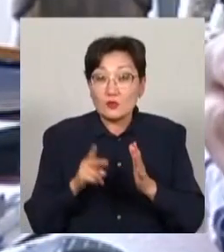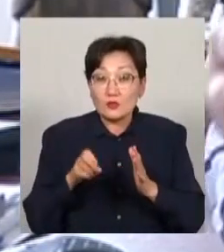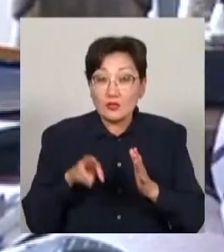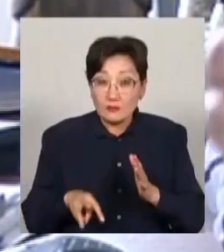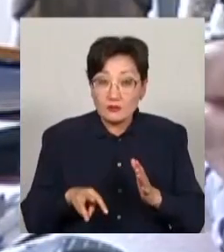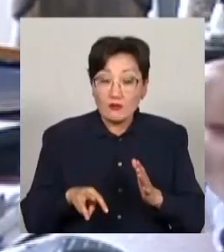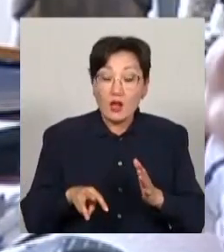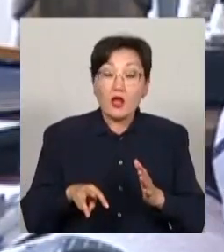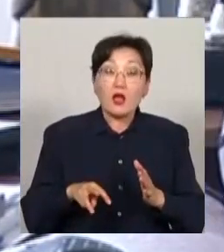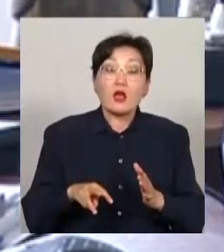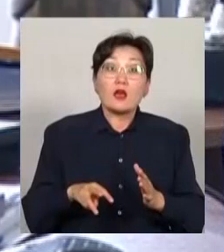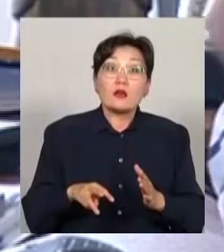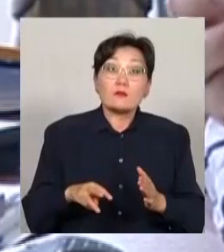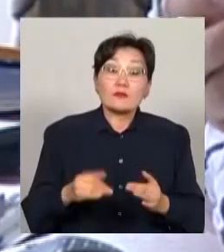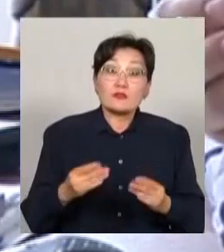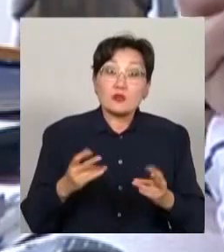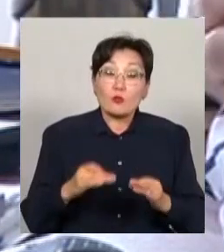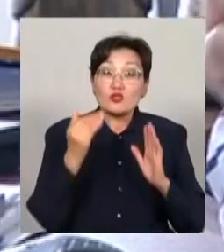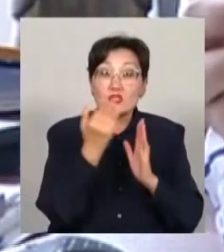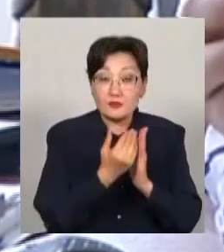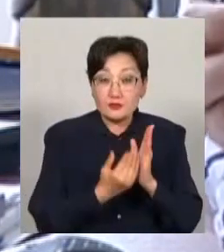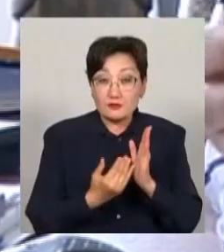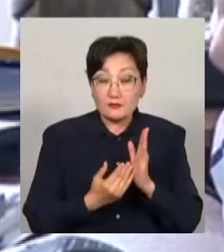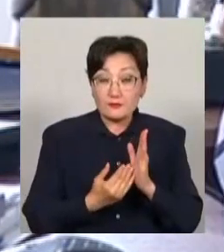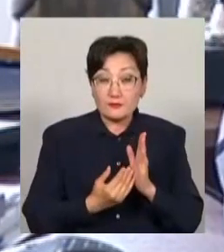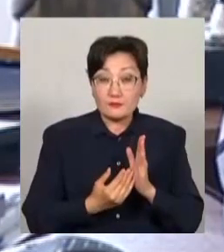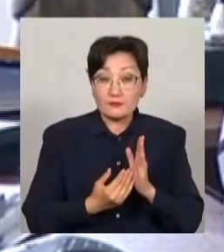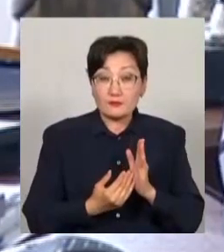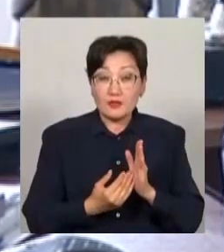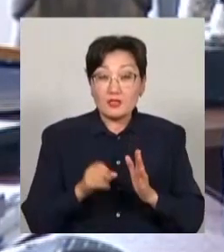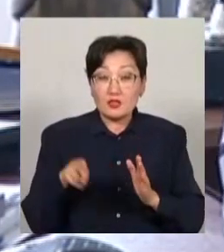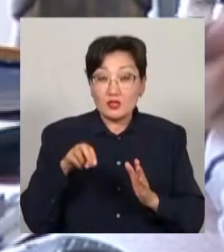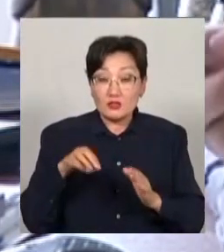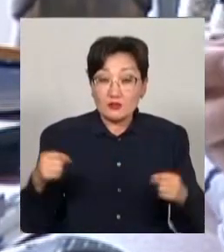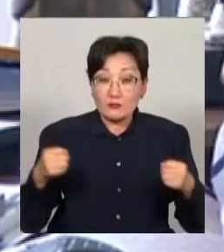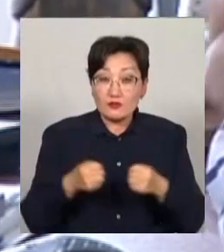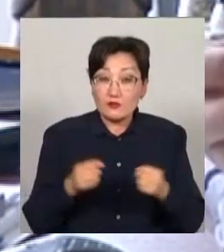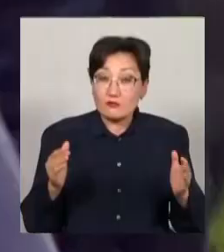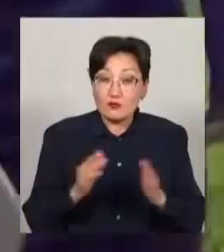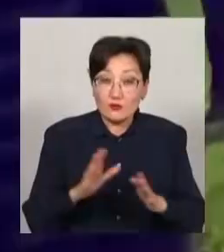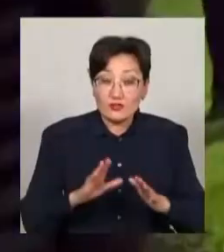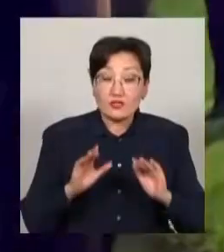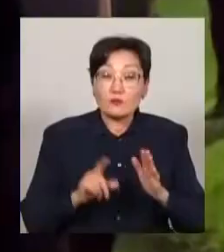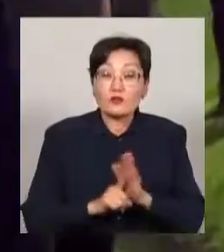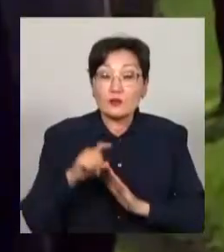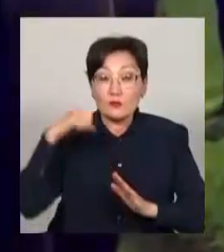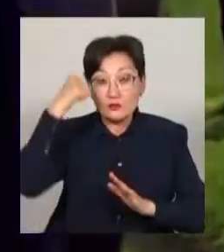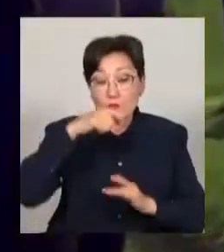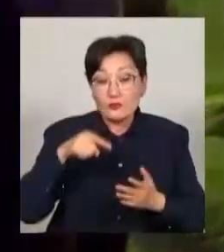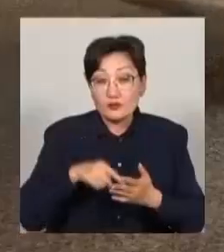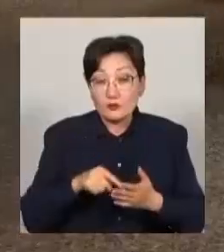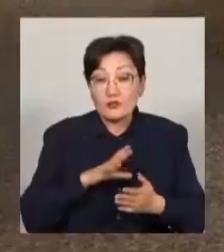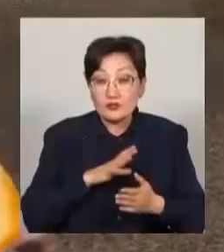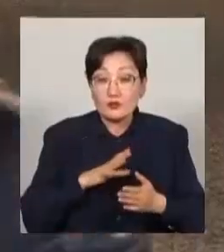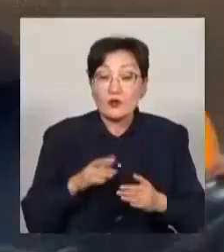60. Однако, скажем, да, по статистике ДТП не уменьшилось. Между тем, только с начала